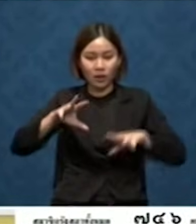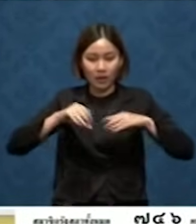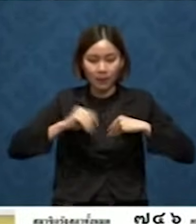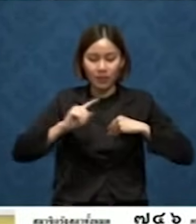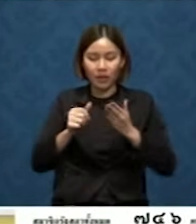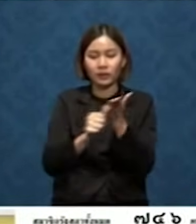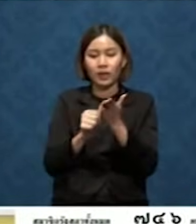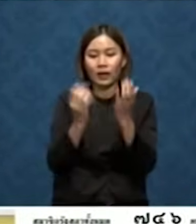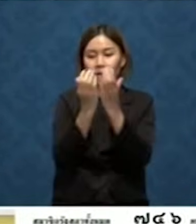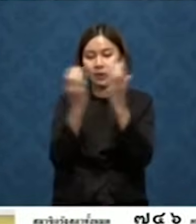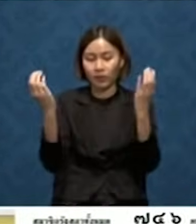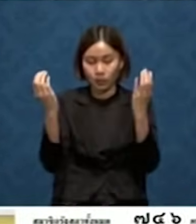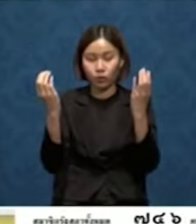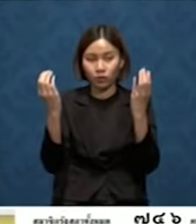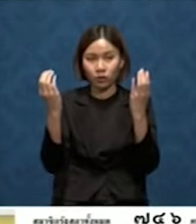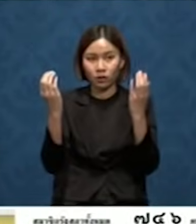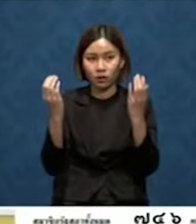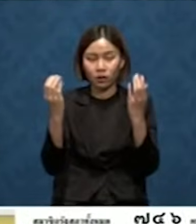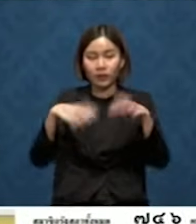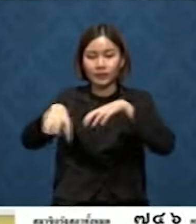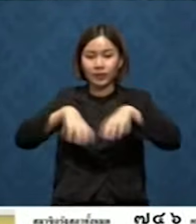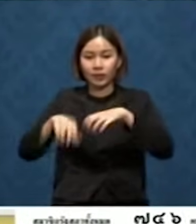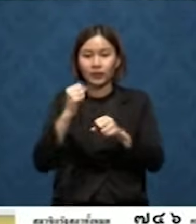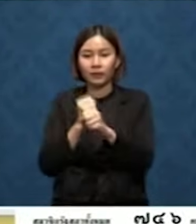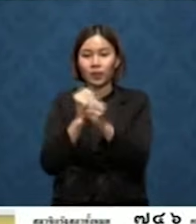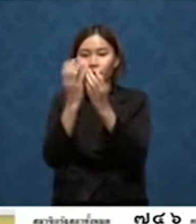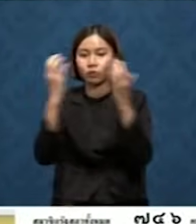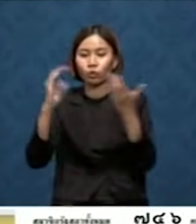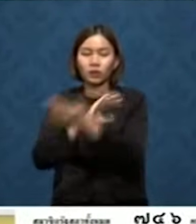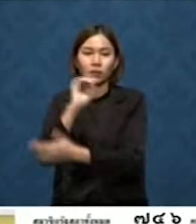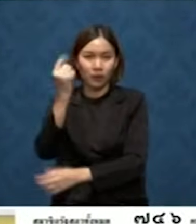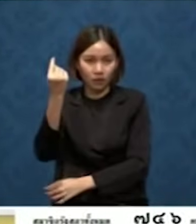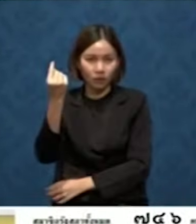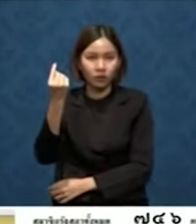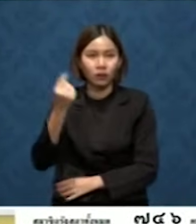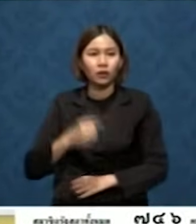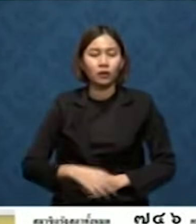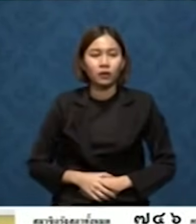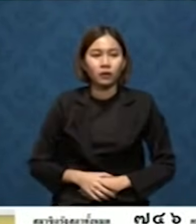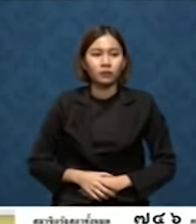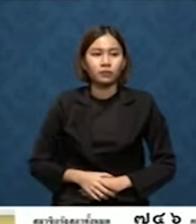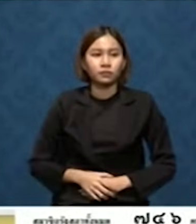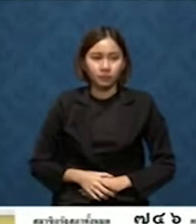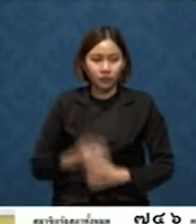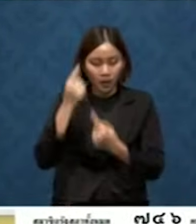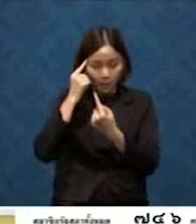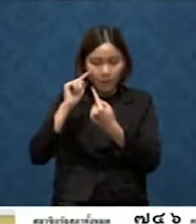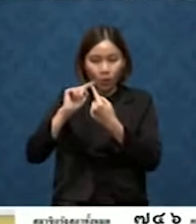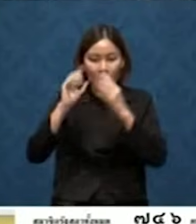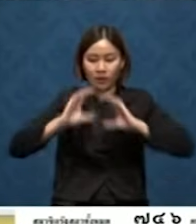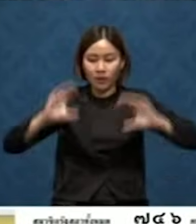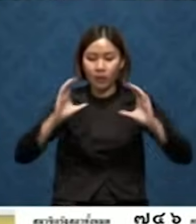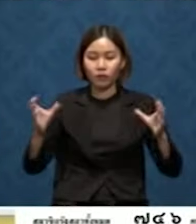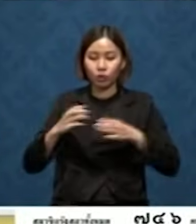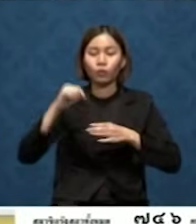ร่างแก้ไขรัฐธรรมนูญที่จะนำไปสู่การจัดทำรัฐธรรมนูญฉบับใหม่ดังนั้นถ้าประธานเป้าหมายของรัฐบาลชุดนี้